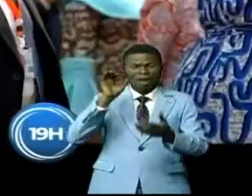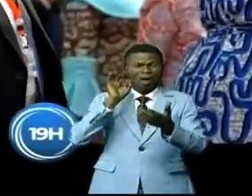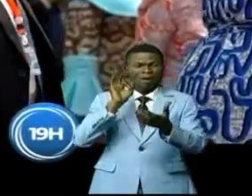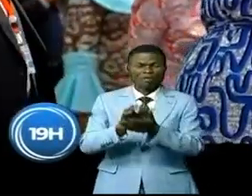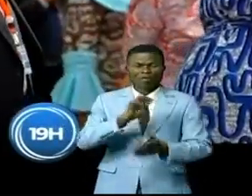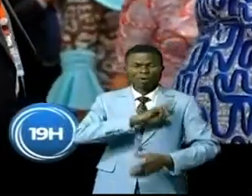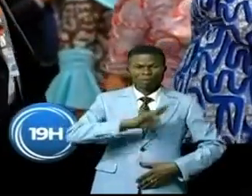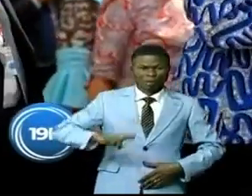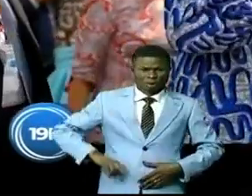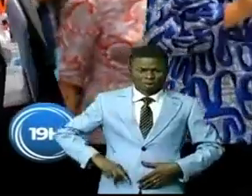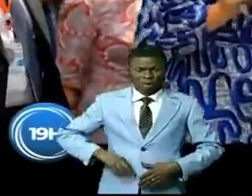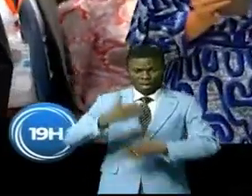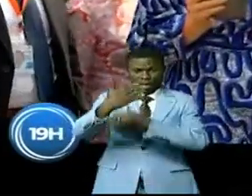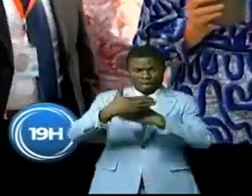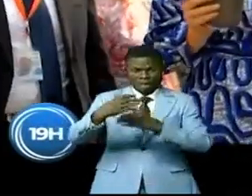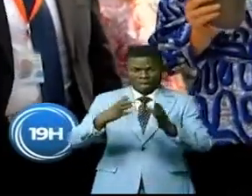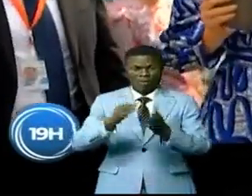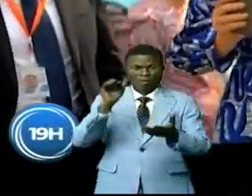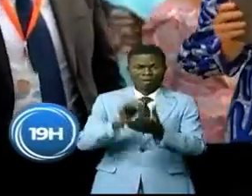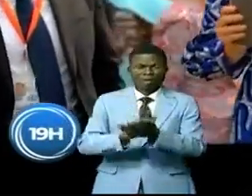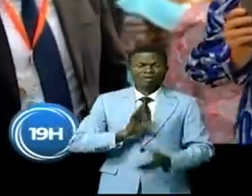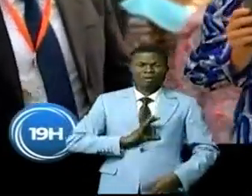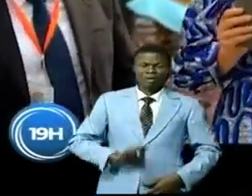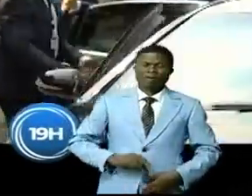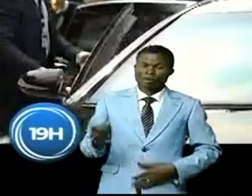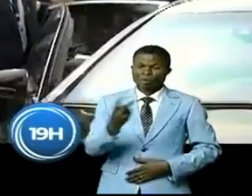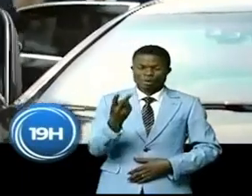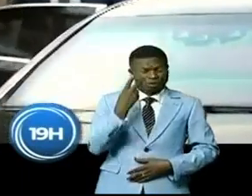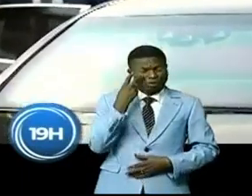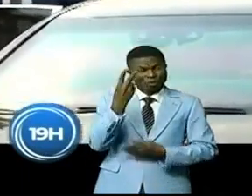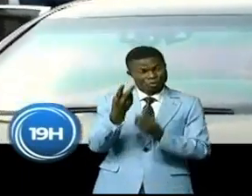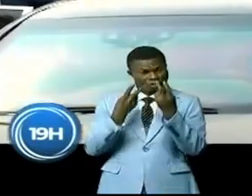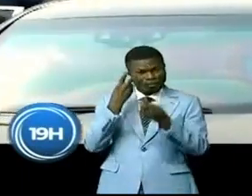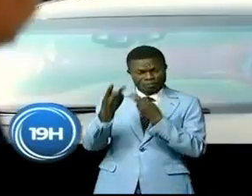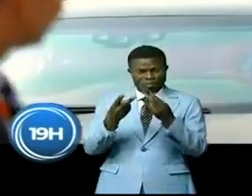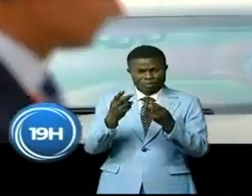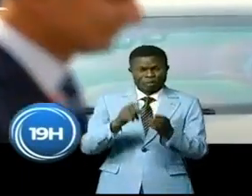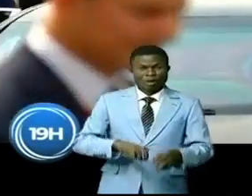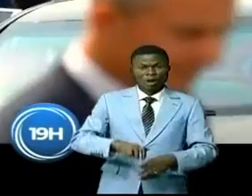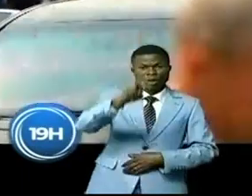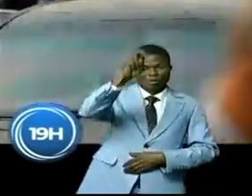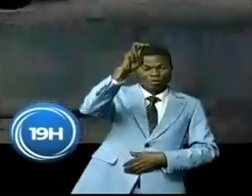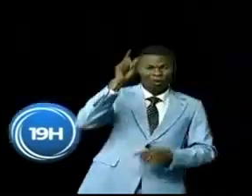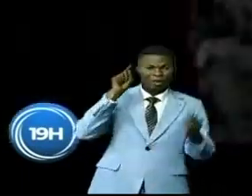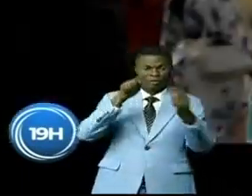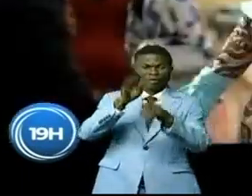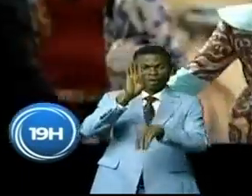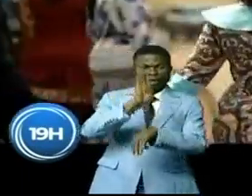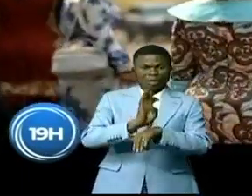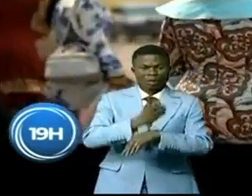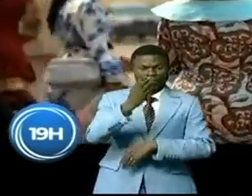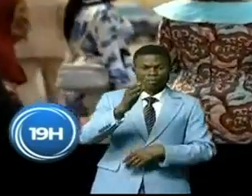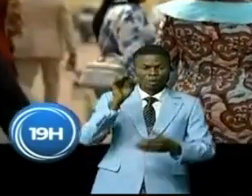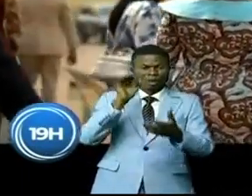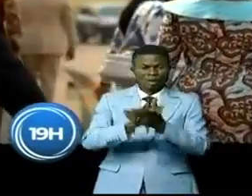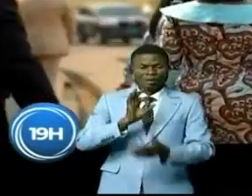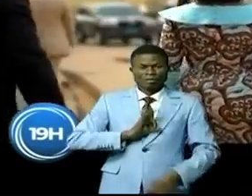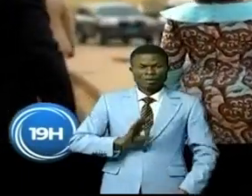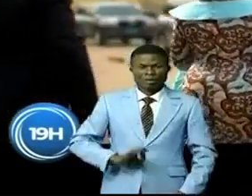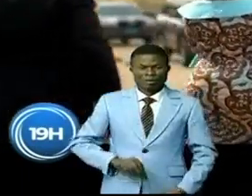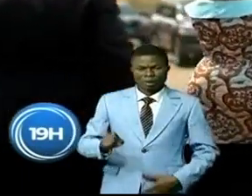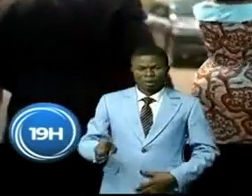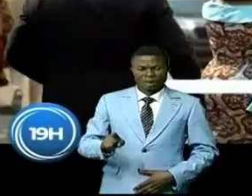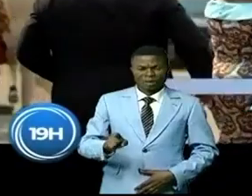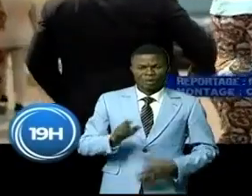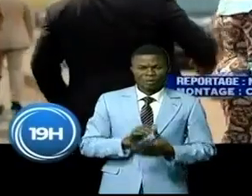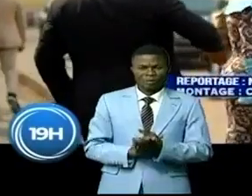lors d'un tête-à-tête avec l'épouse du chef de l'État congolais. Juste après le départ du couple royal belge, la première dame de la RDC a